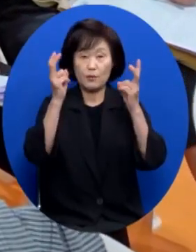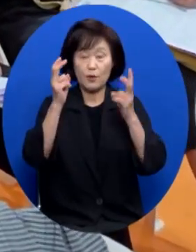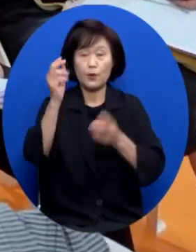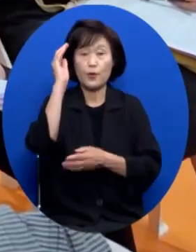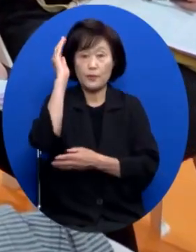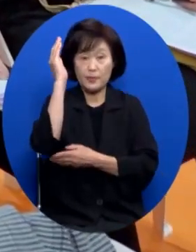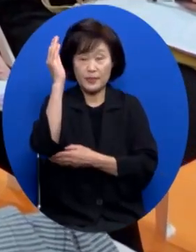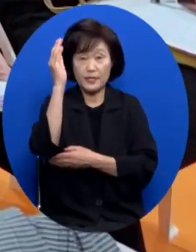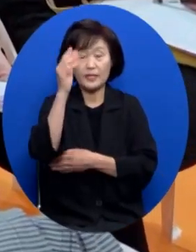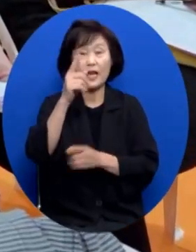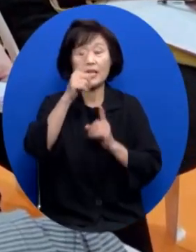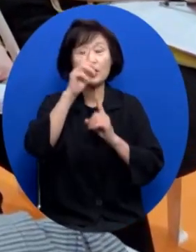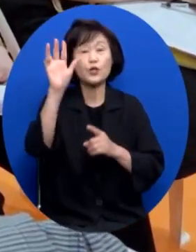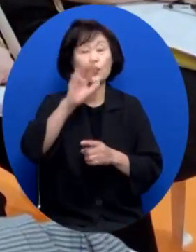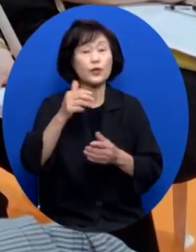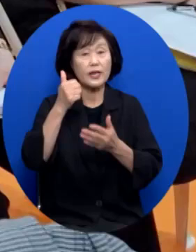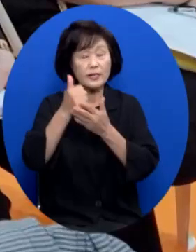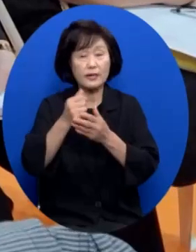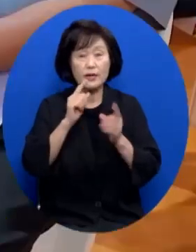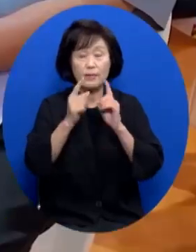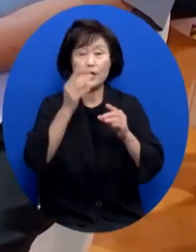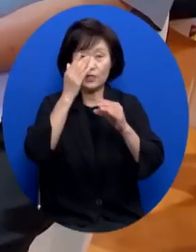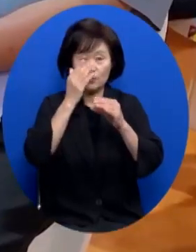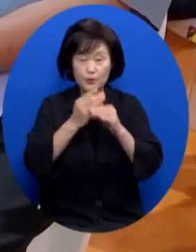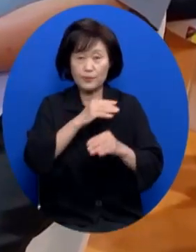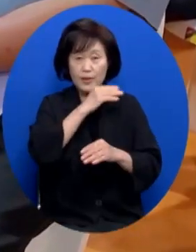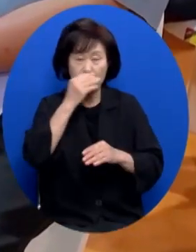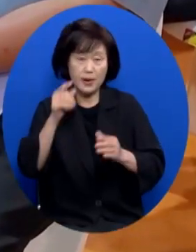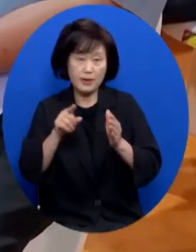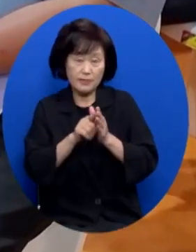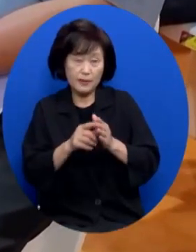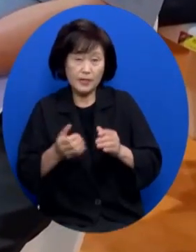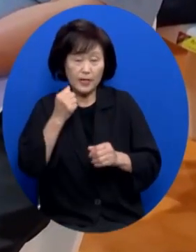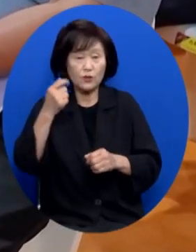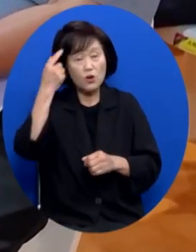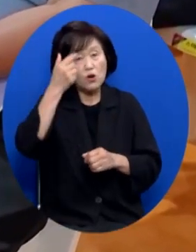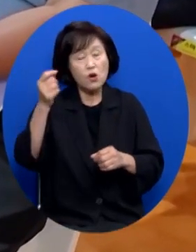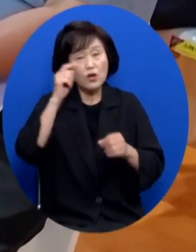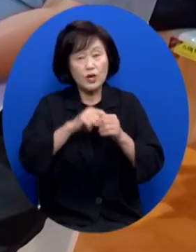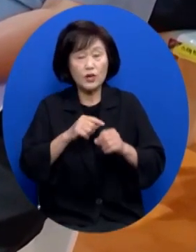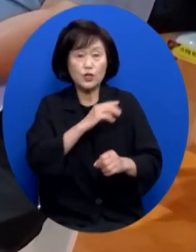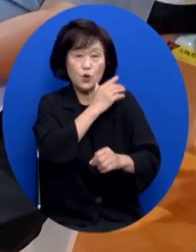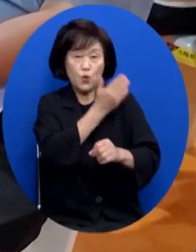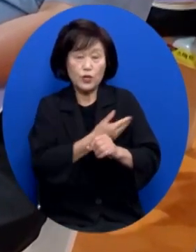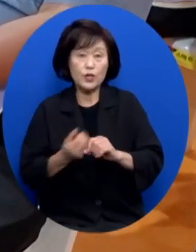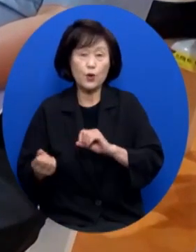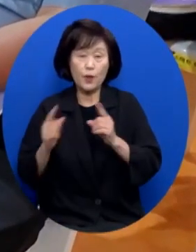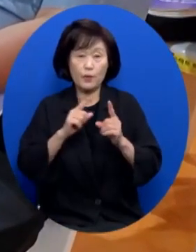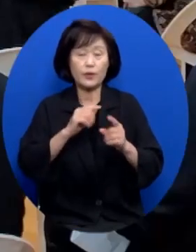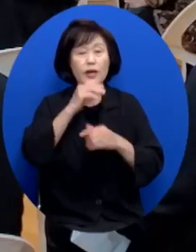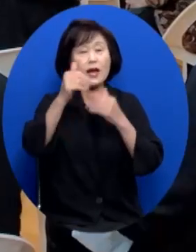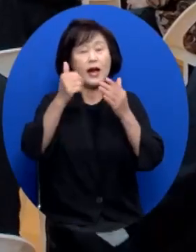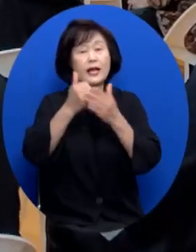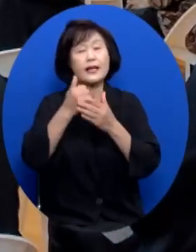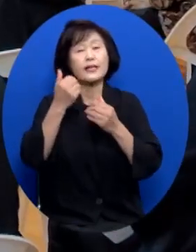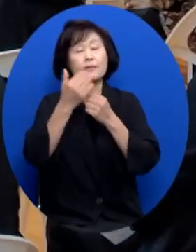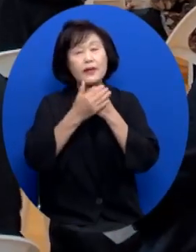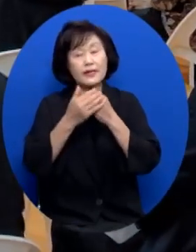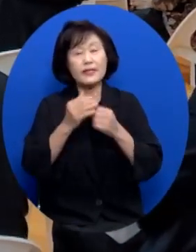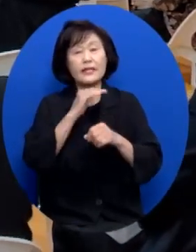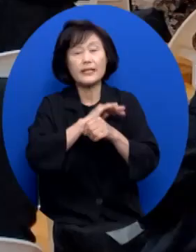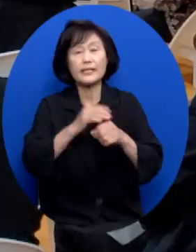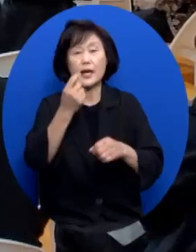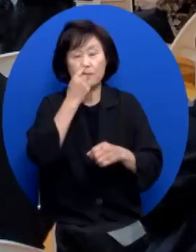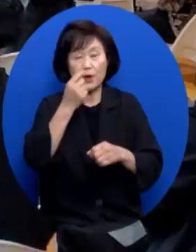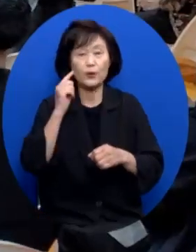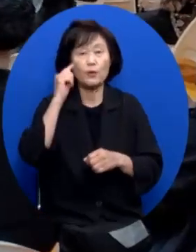이영희 총회장은 말씀 중심의 바른 신앙으로 영적 권위를 회복해 오늘날 하나님의 덕을 잘 대원하는